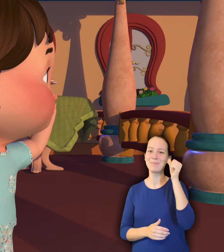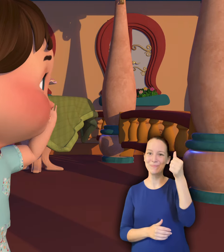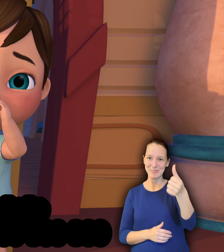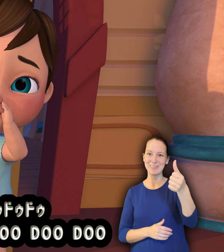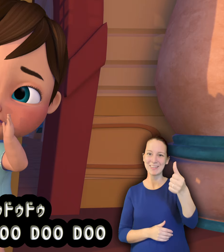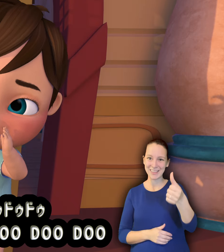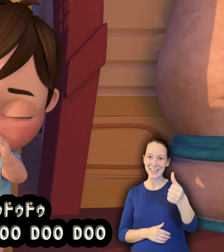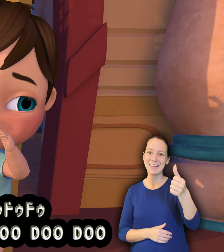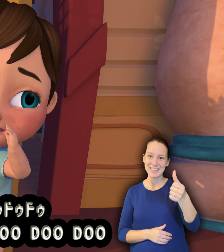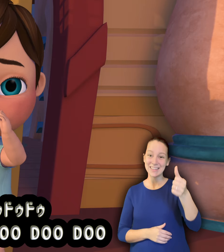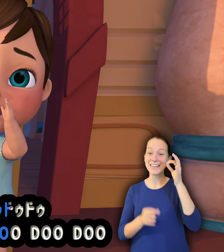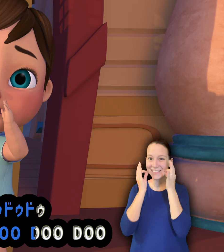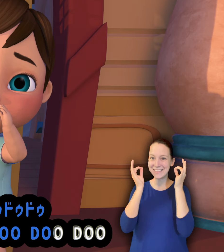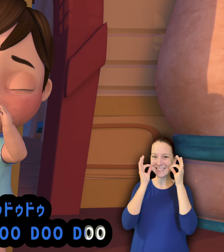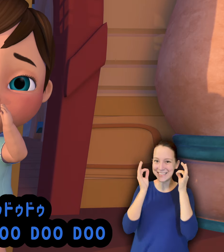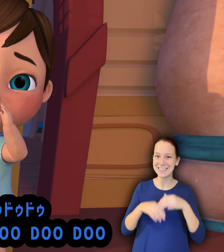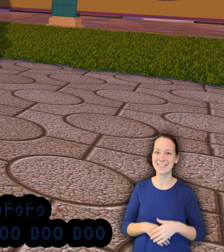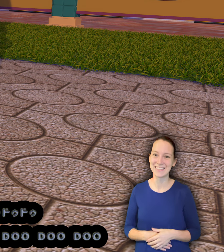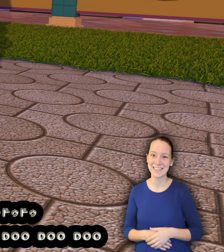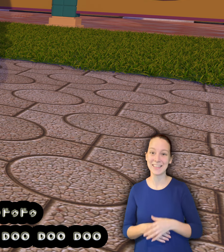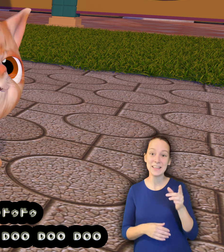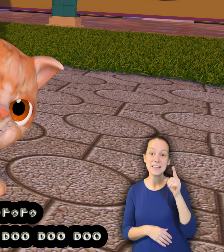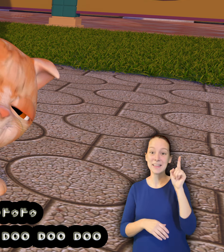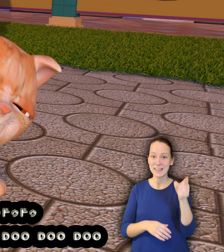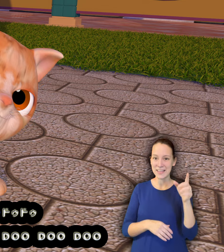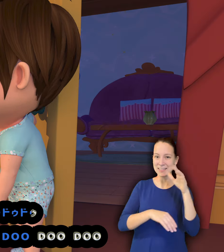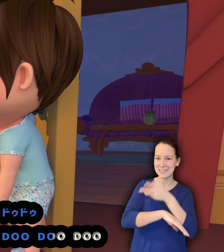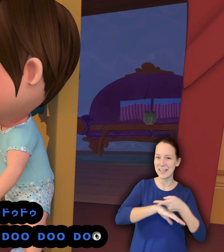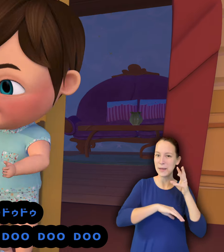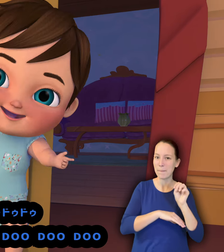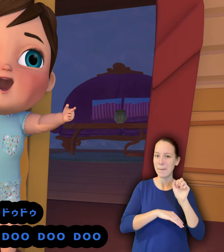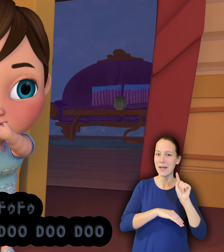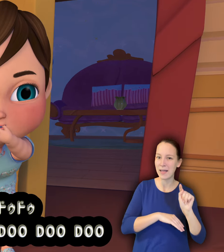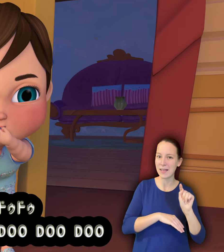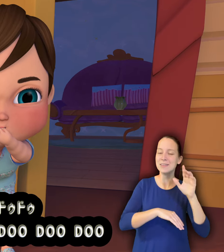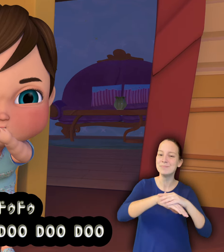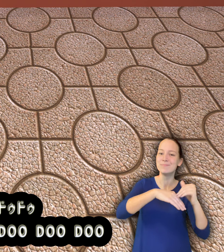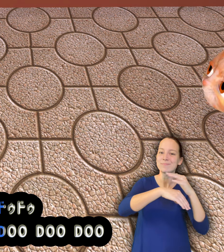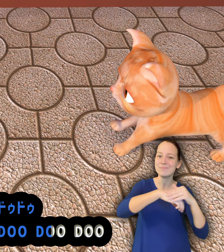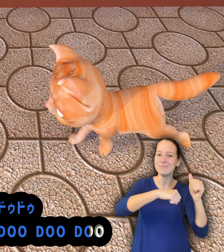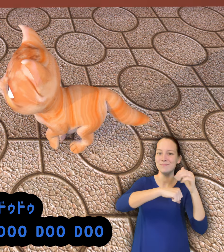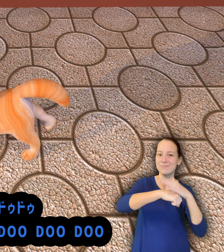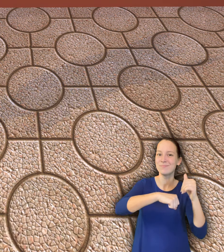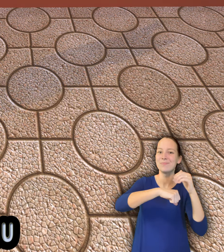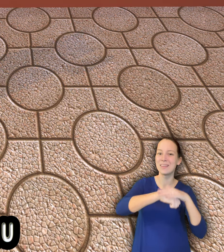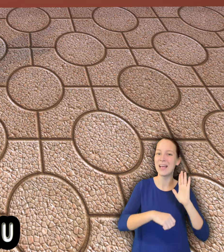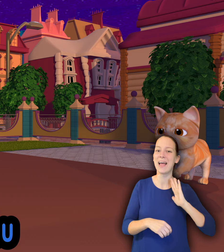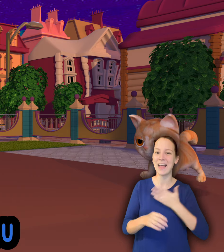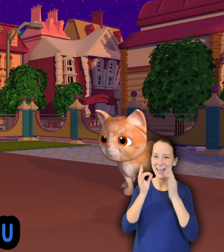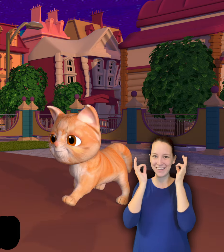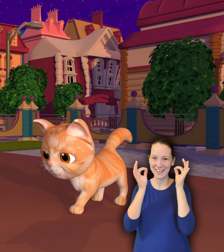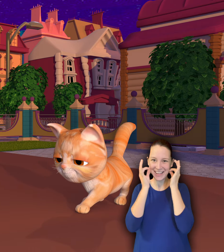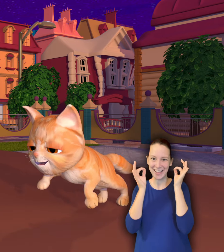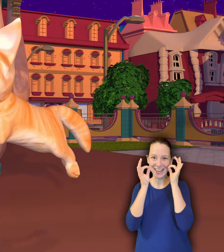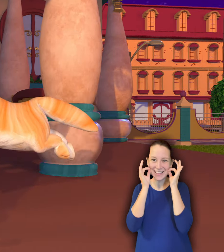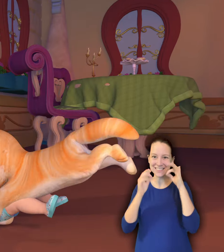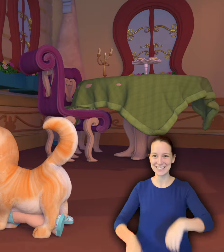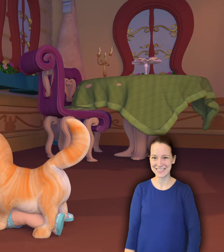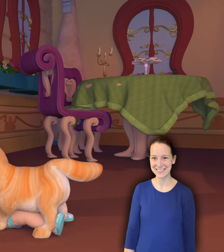よ可愛い猫ちゃんここに眠っ